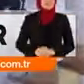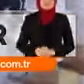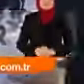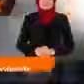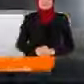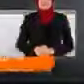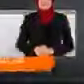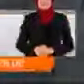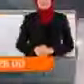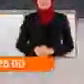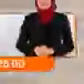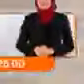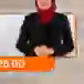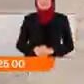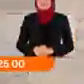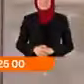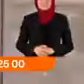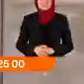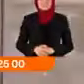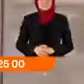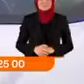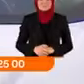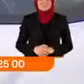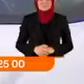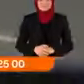sevgilim bu